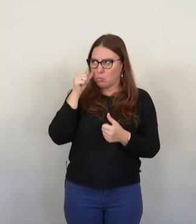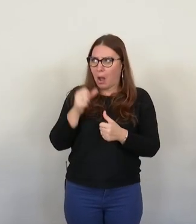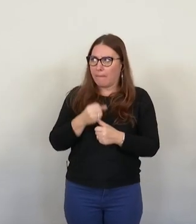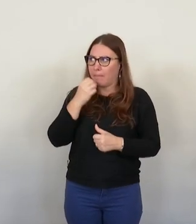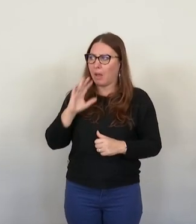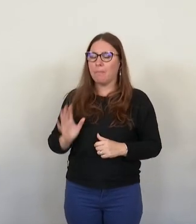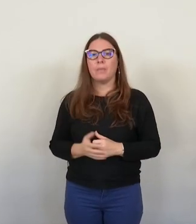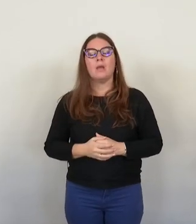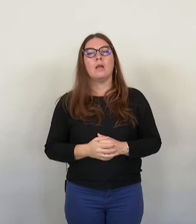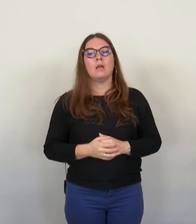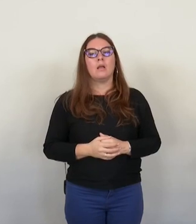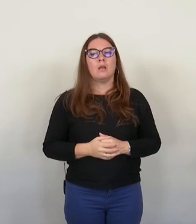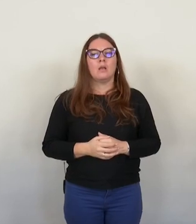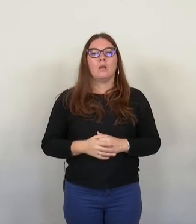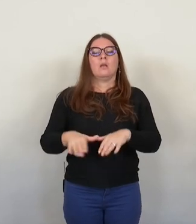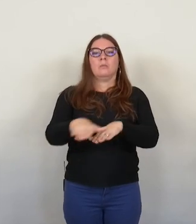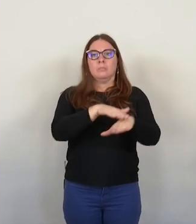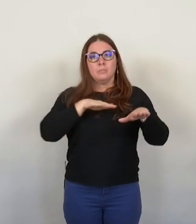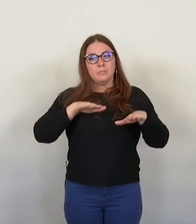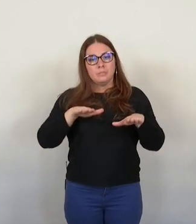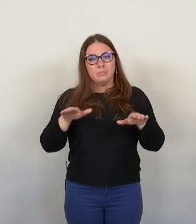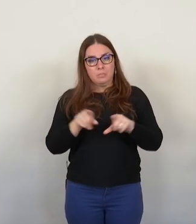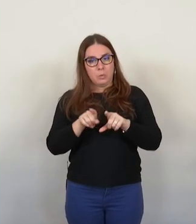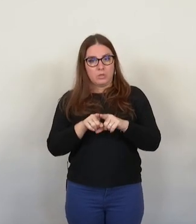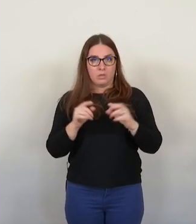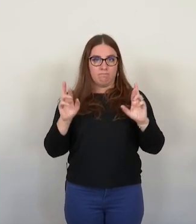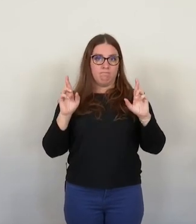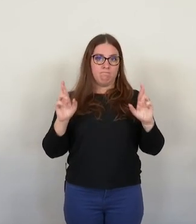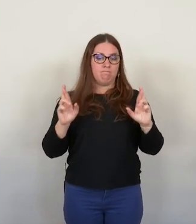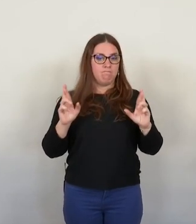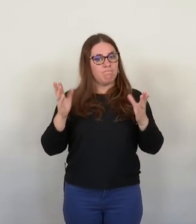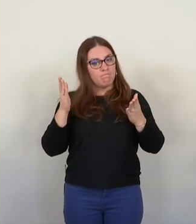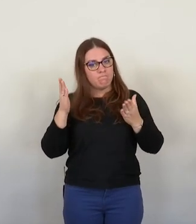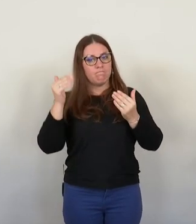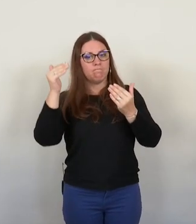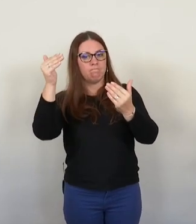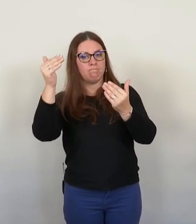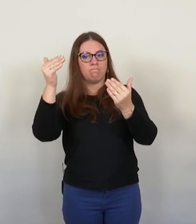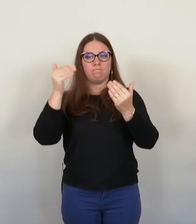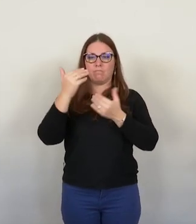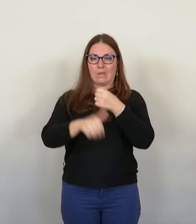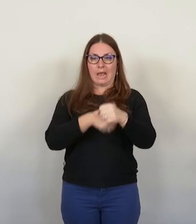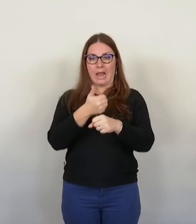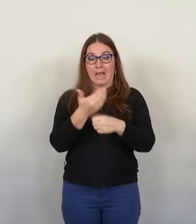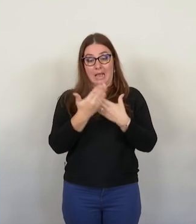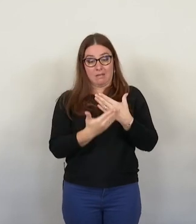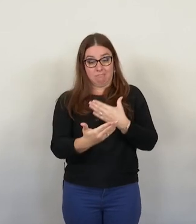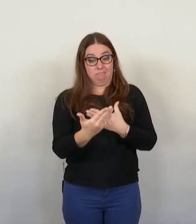euh et par ailleurs nous espérons euh euh dans l'année